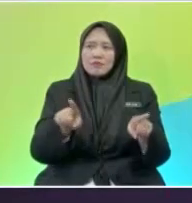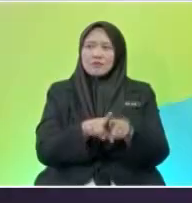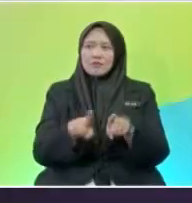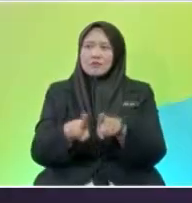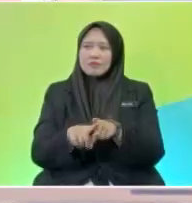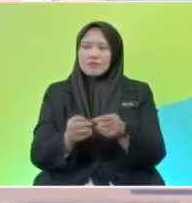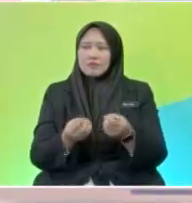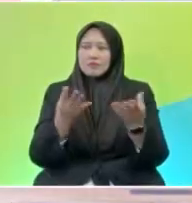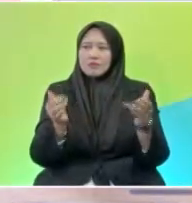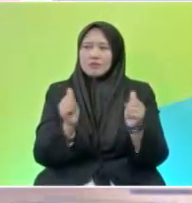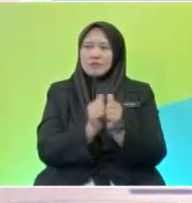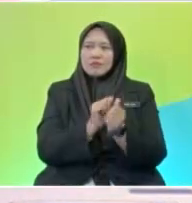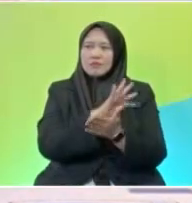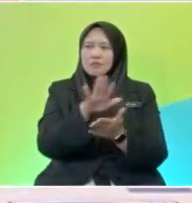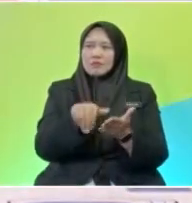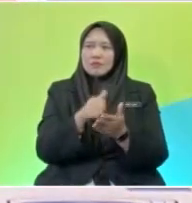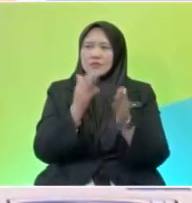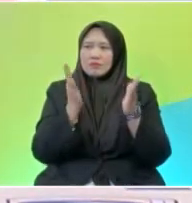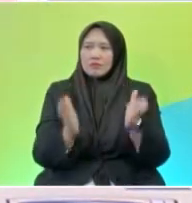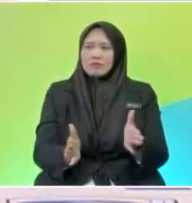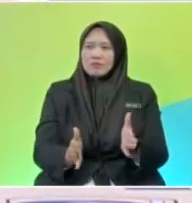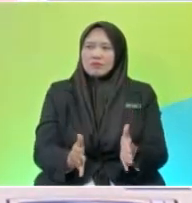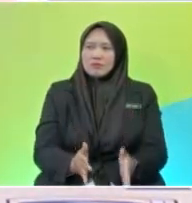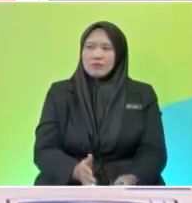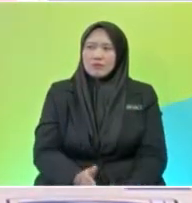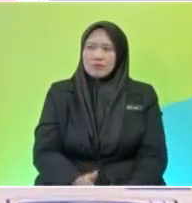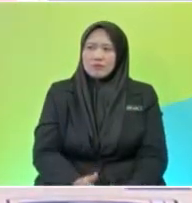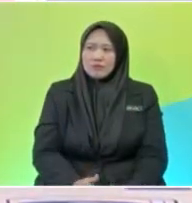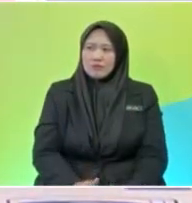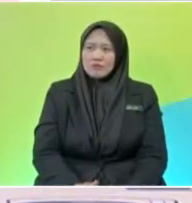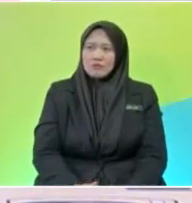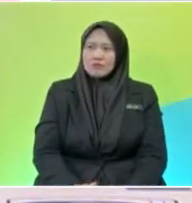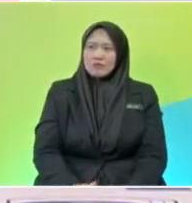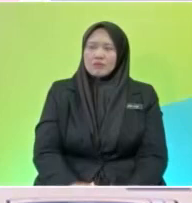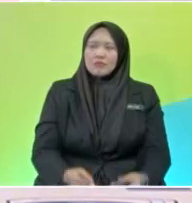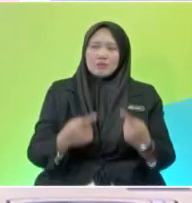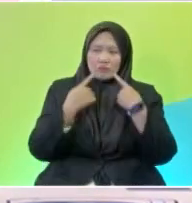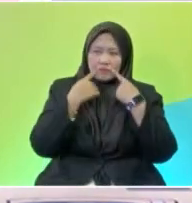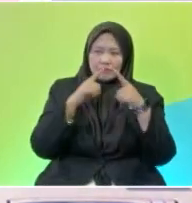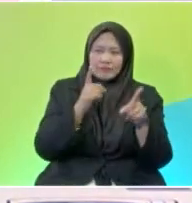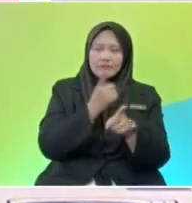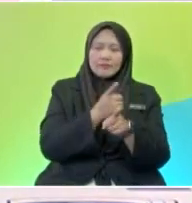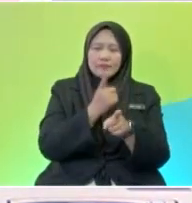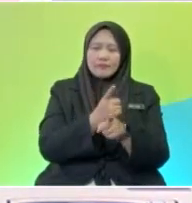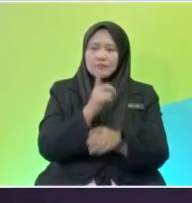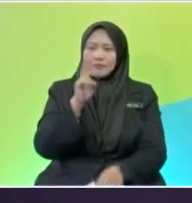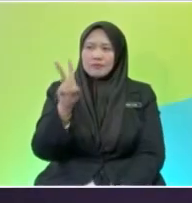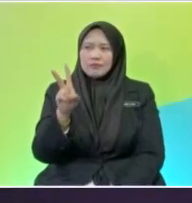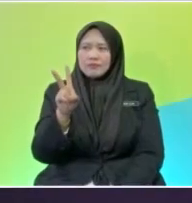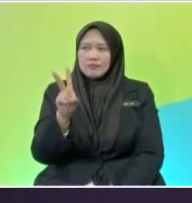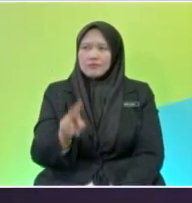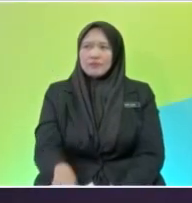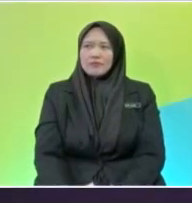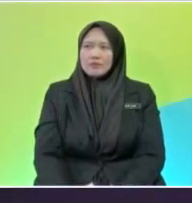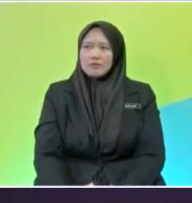dengan semua orang dekat situ jadi betul bila kita Letakkan